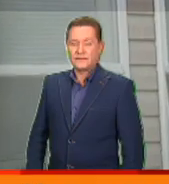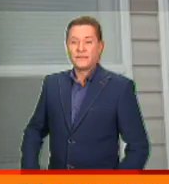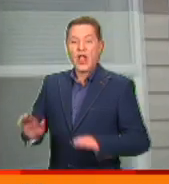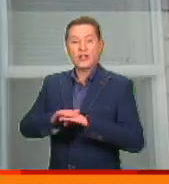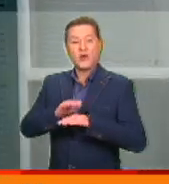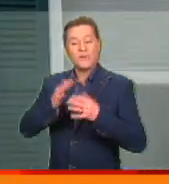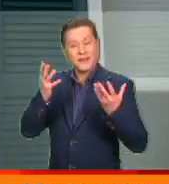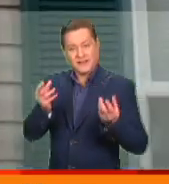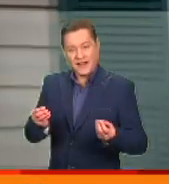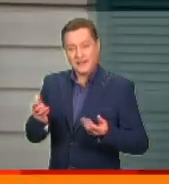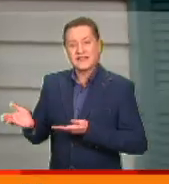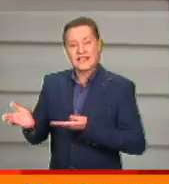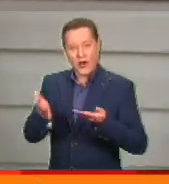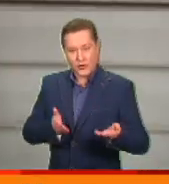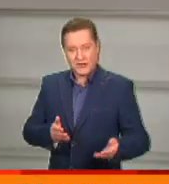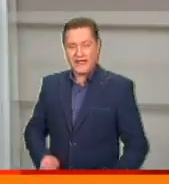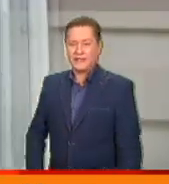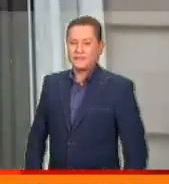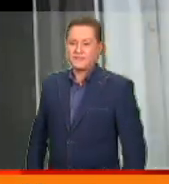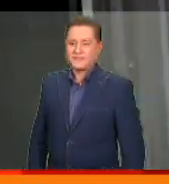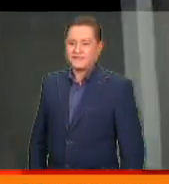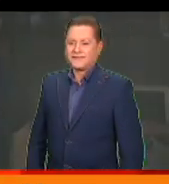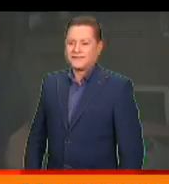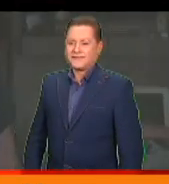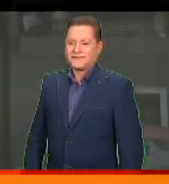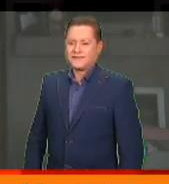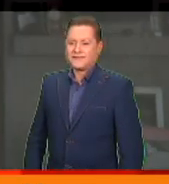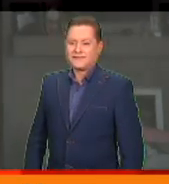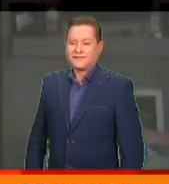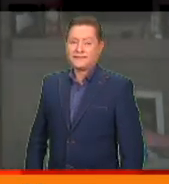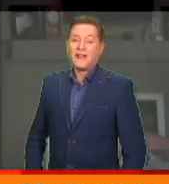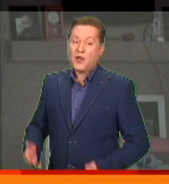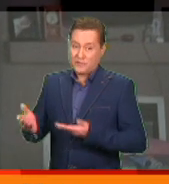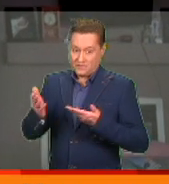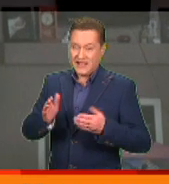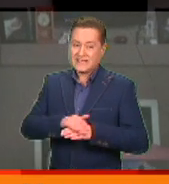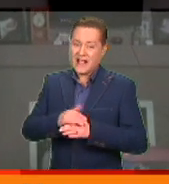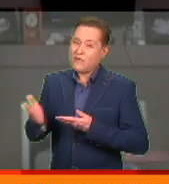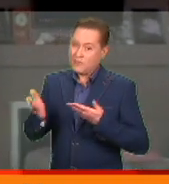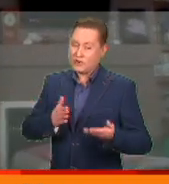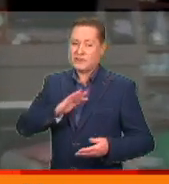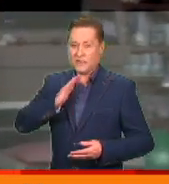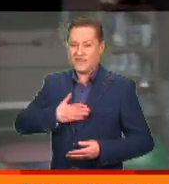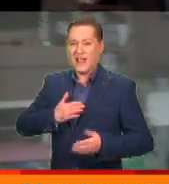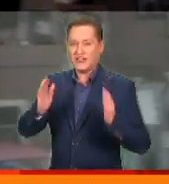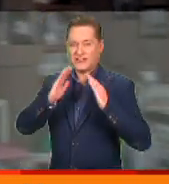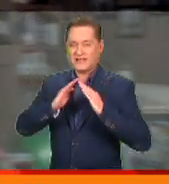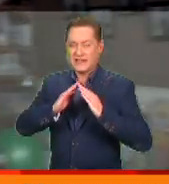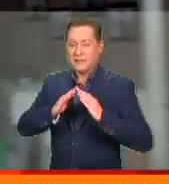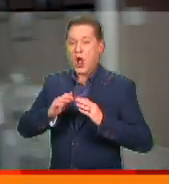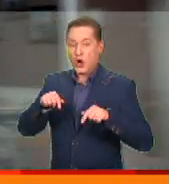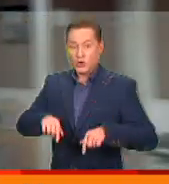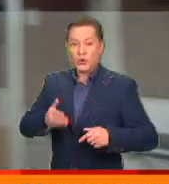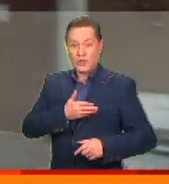Добрий день. Заходьте. Welcome to our home. Ласкаво просимо в наш дім. This is where we live. Ось тут